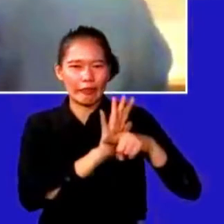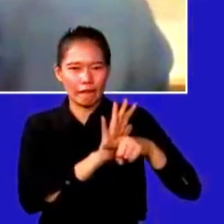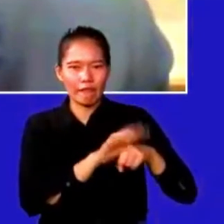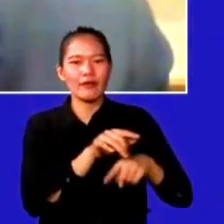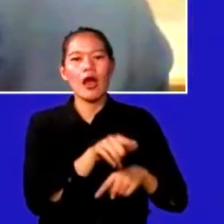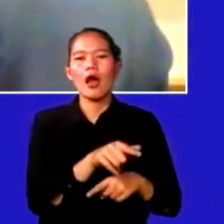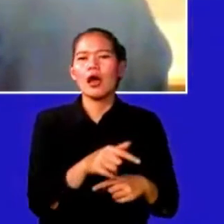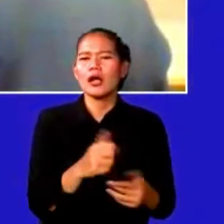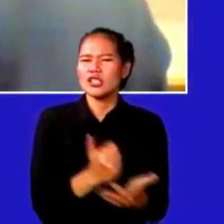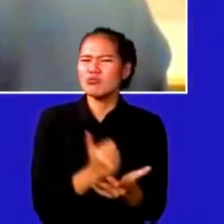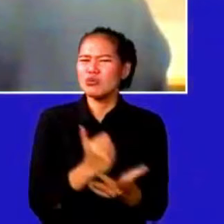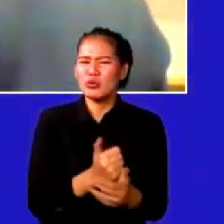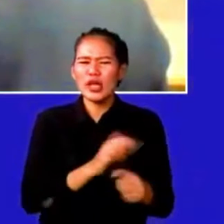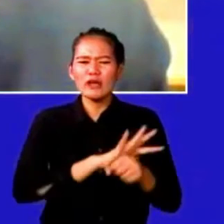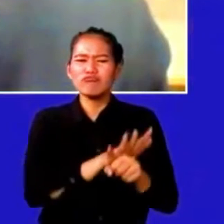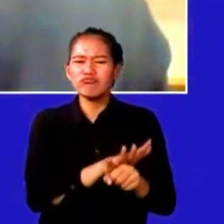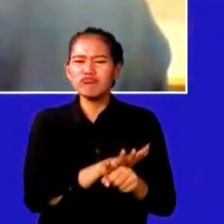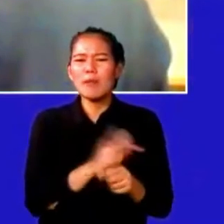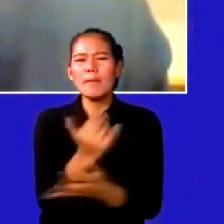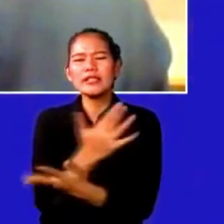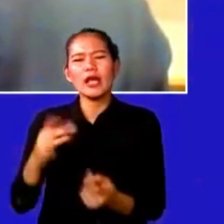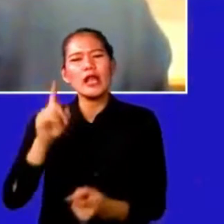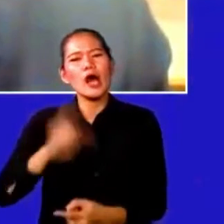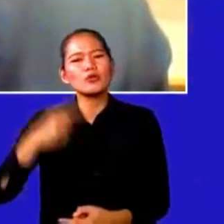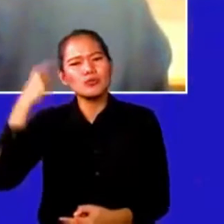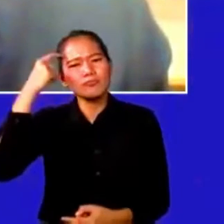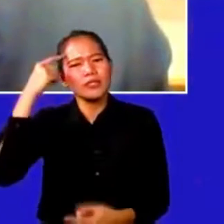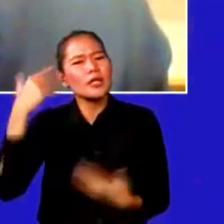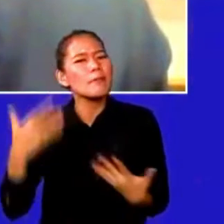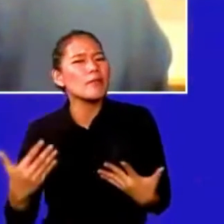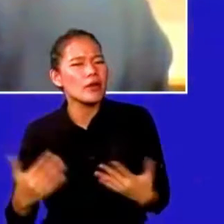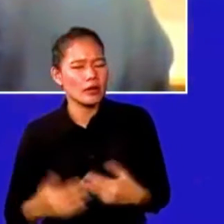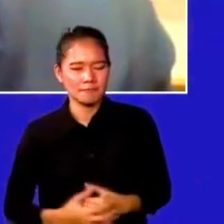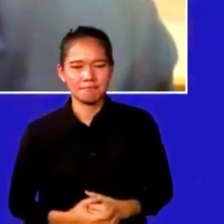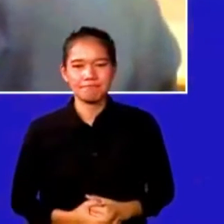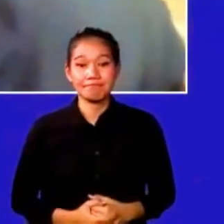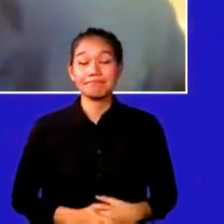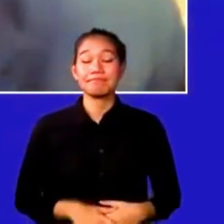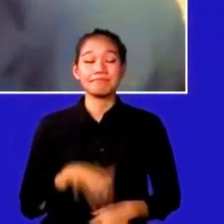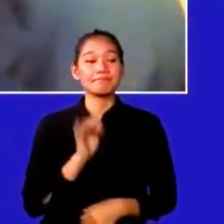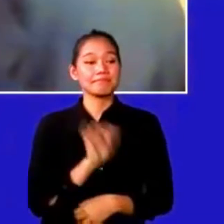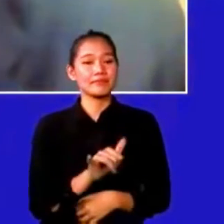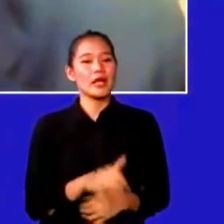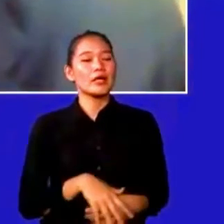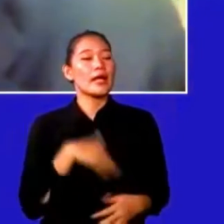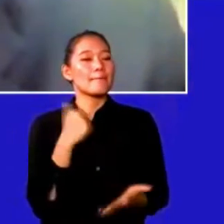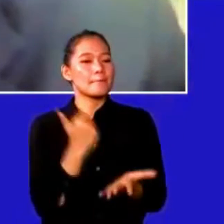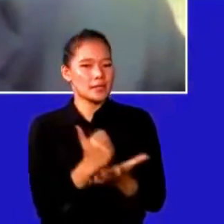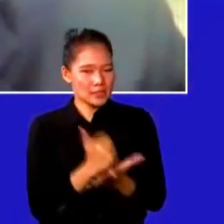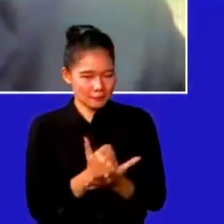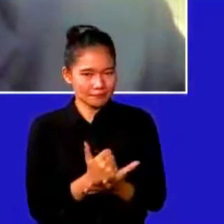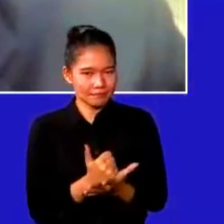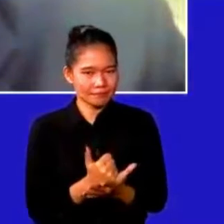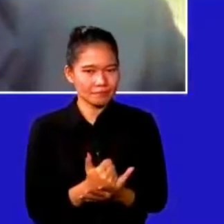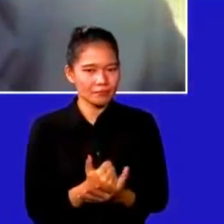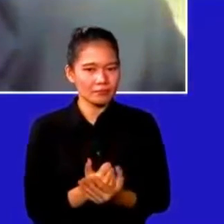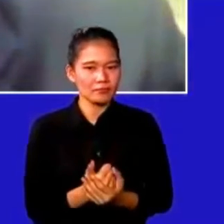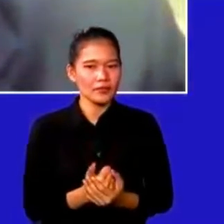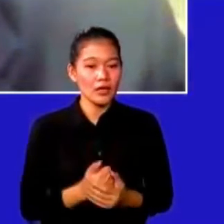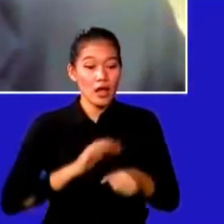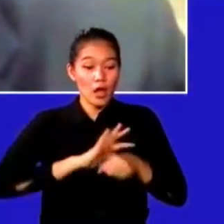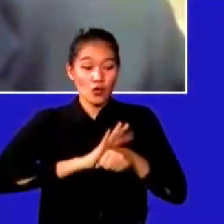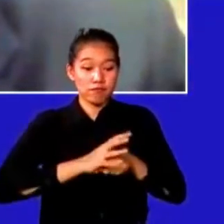ini menyikapi ini sehingga ini menjadi tantangan tersendiri dalam pengendalian wabah dan yang pasti ada